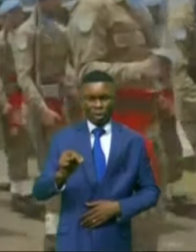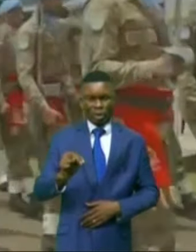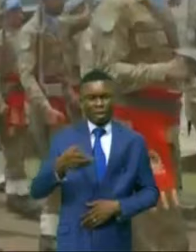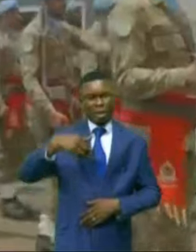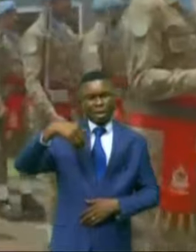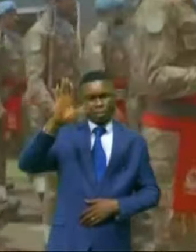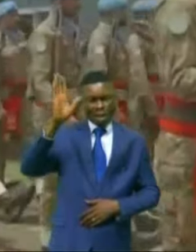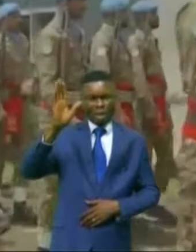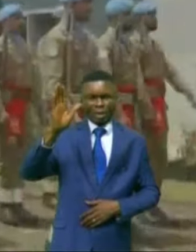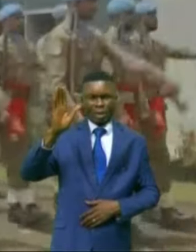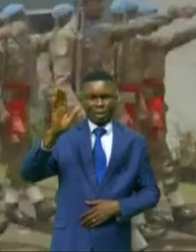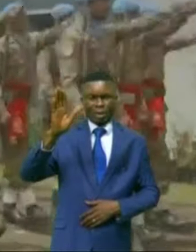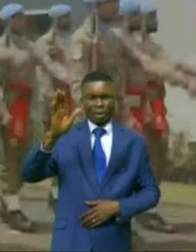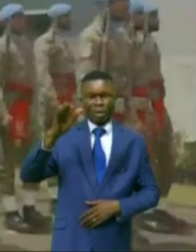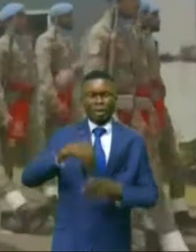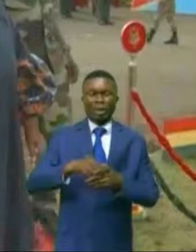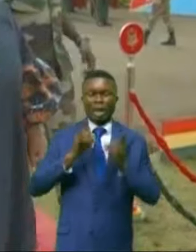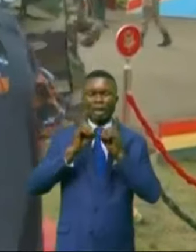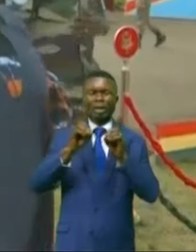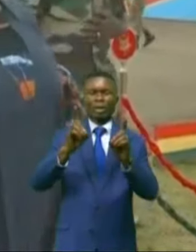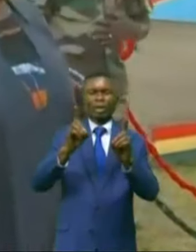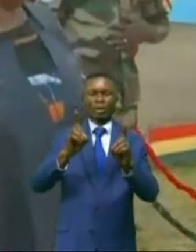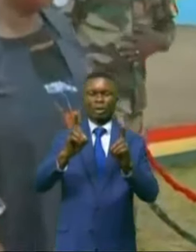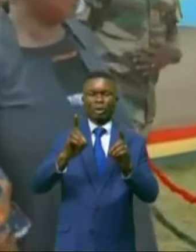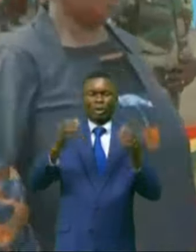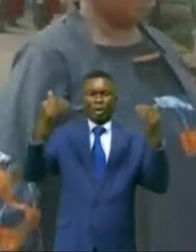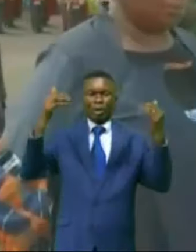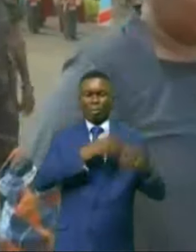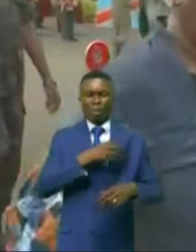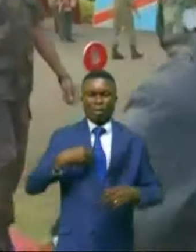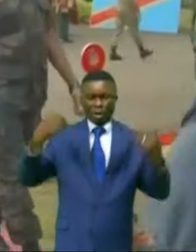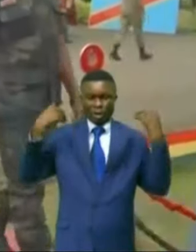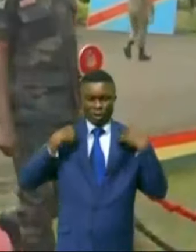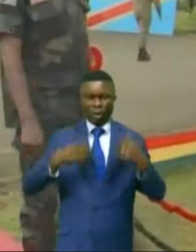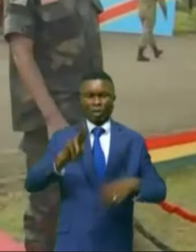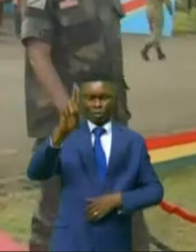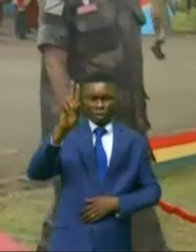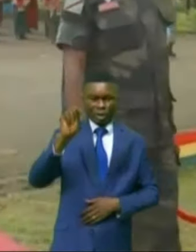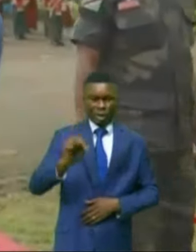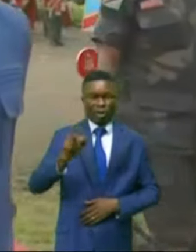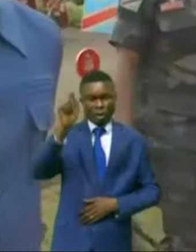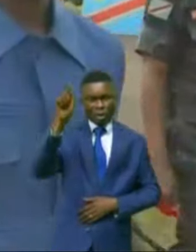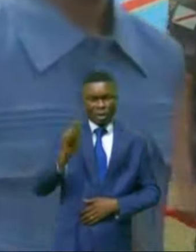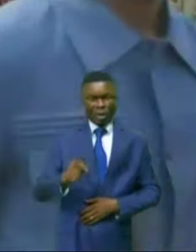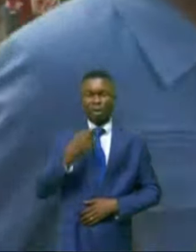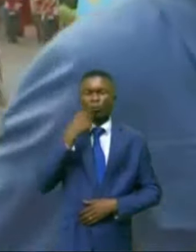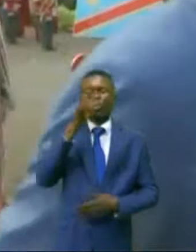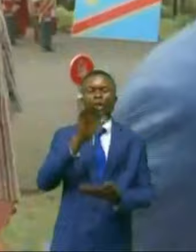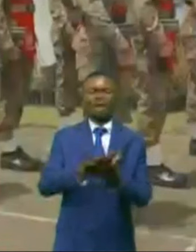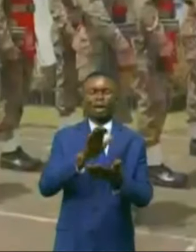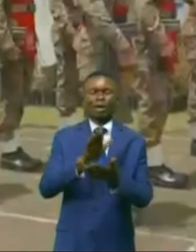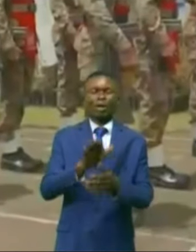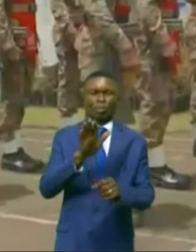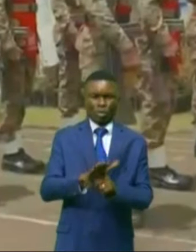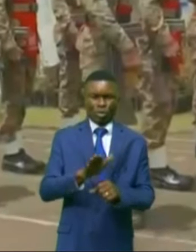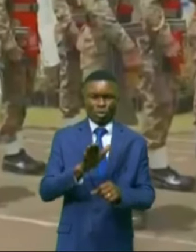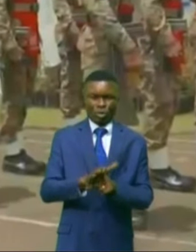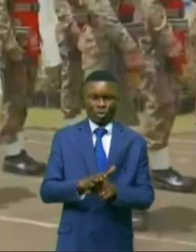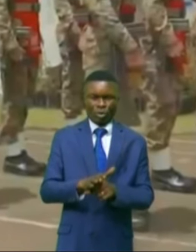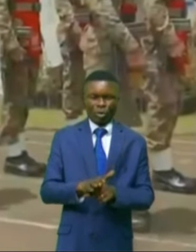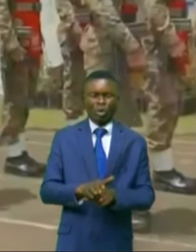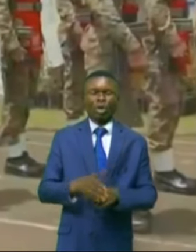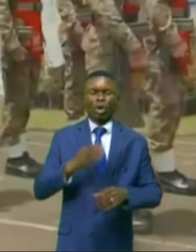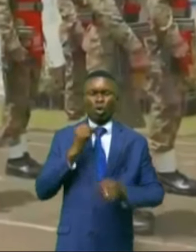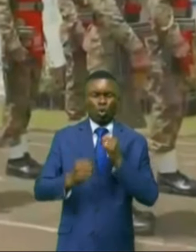la RDC. Dans son discours, la chef de la MONUSCO, Bintou Keïta, leur a rendu un vibrant hommage et salué